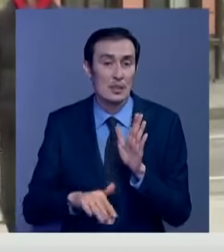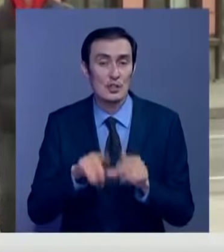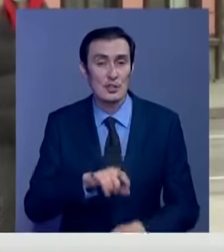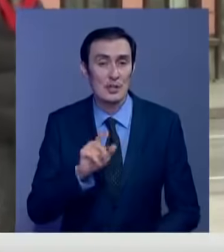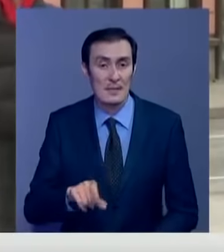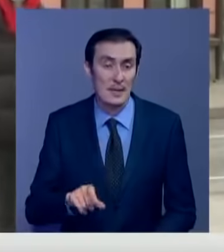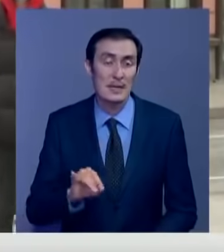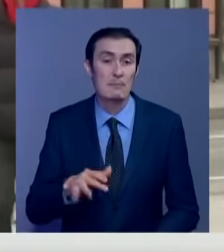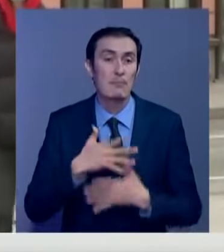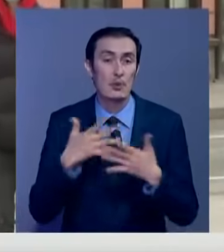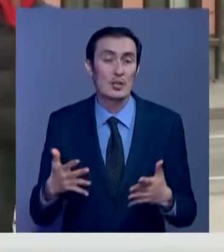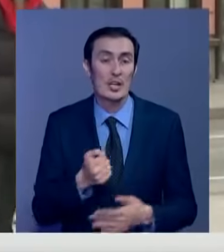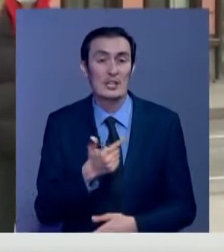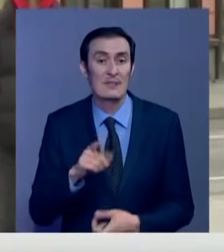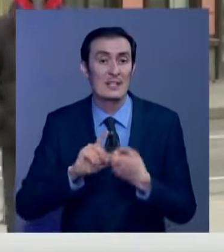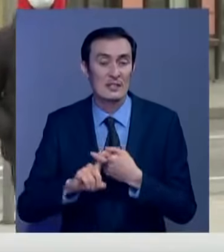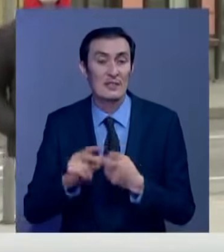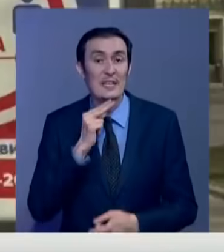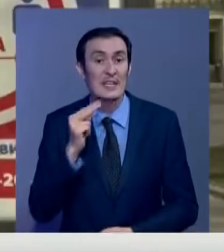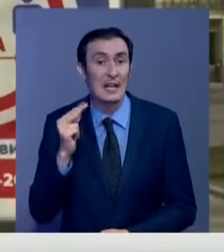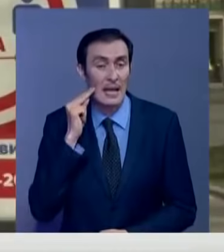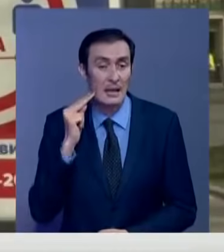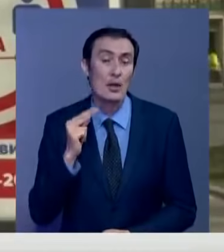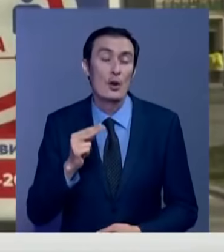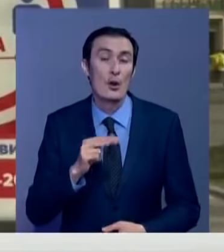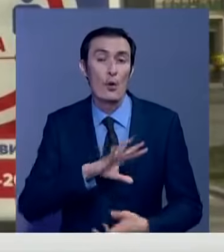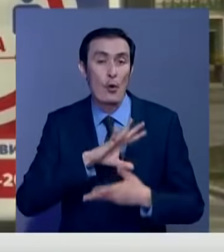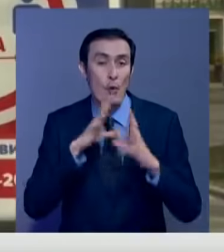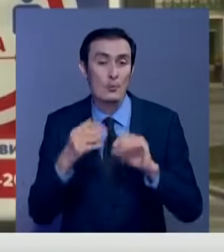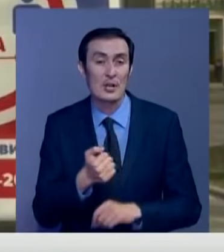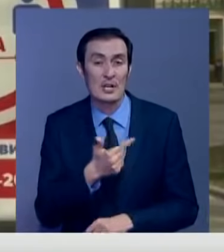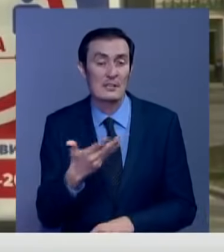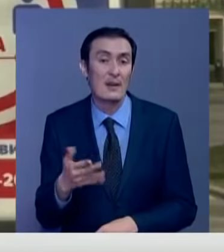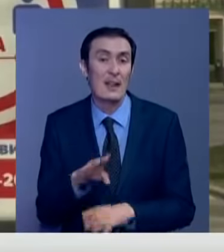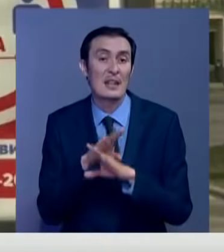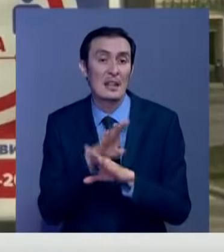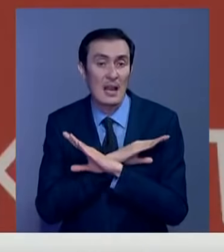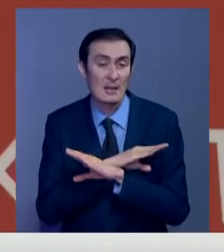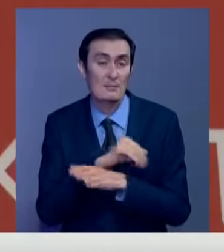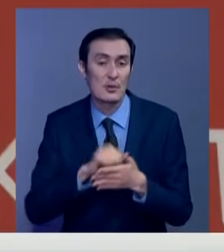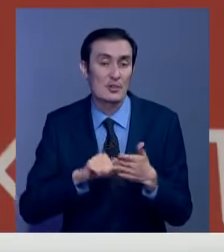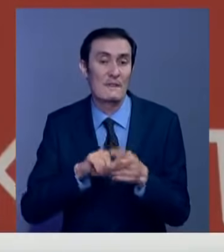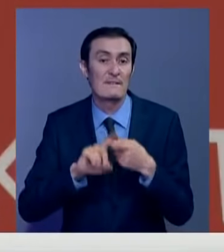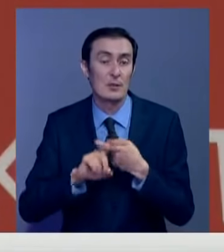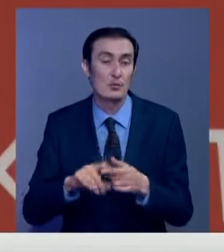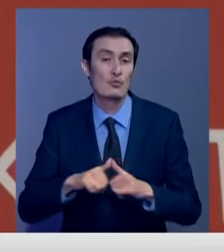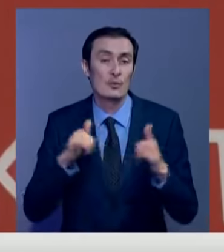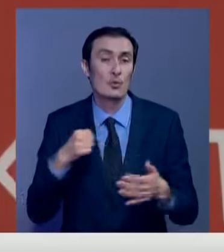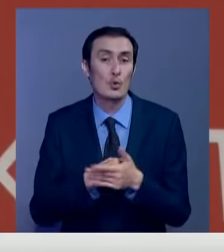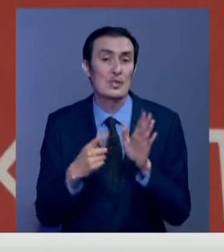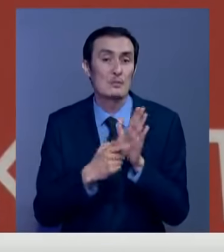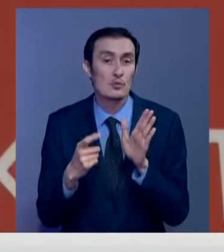тысяч человек и превысило количество заразившихся в Китае. Общее число летальных исходов от коронавируса выросло